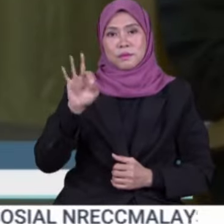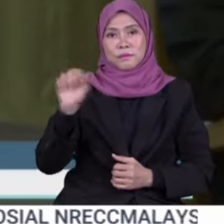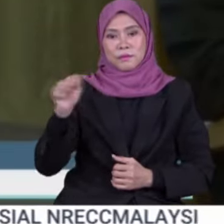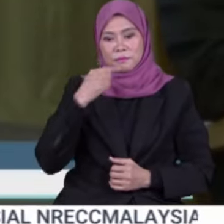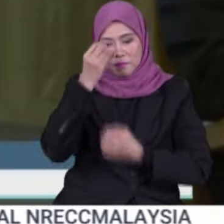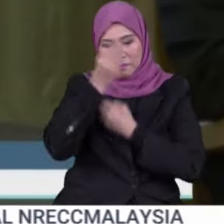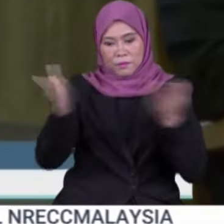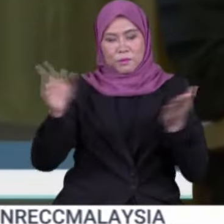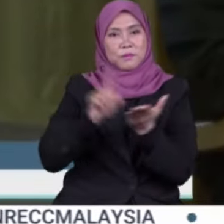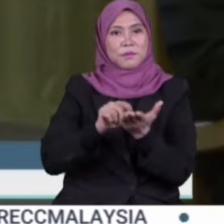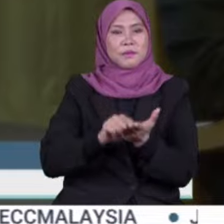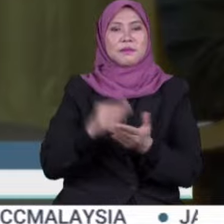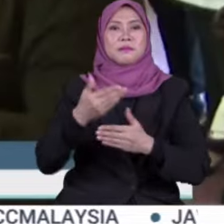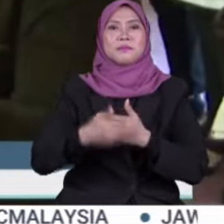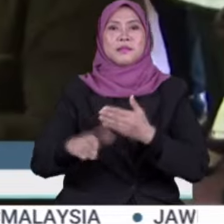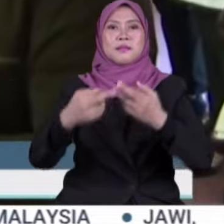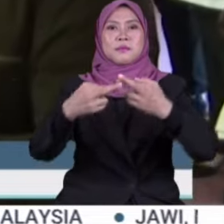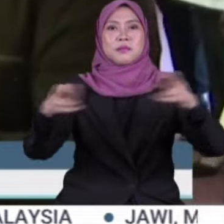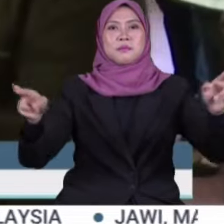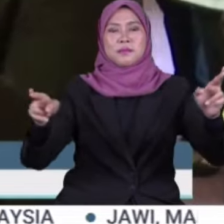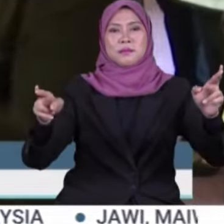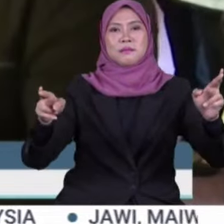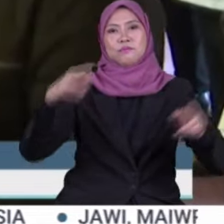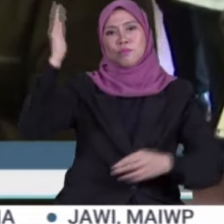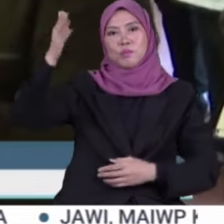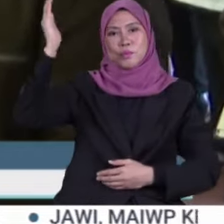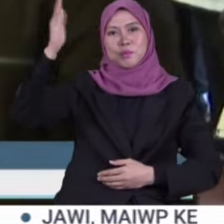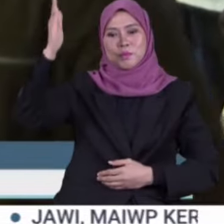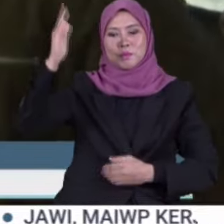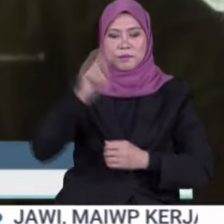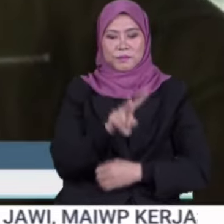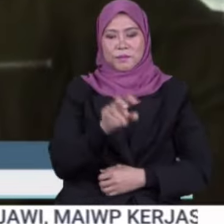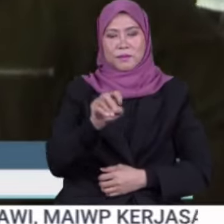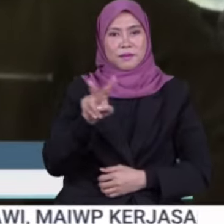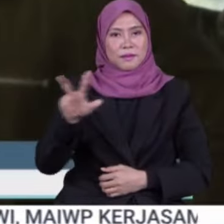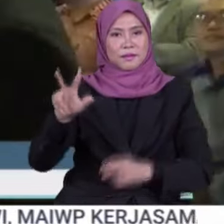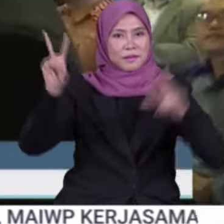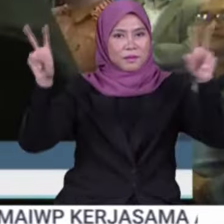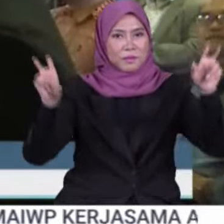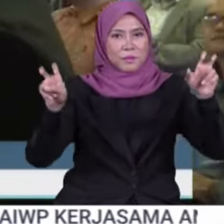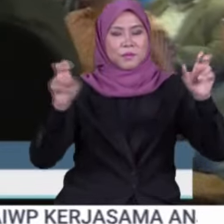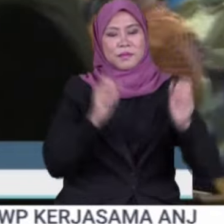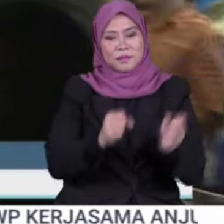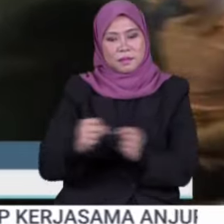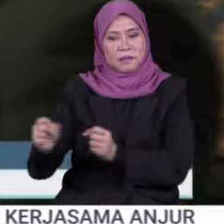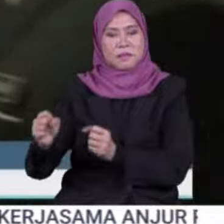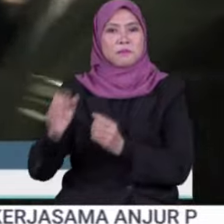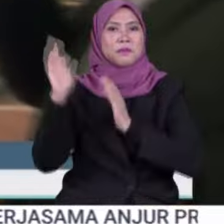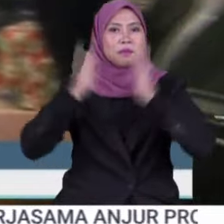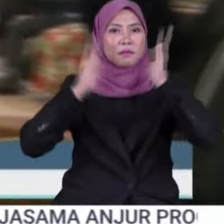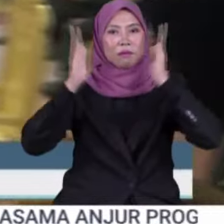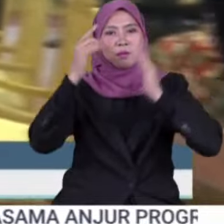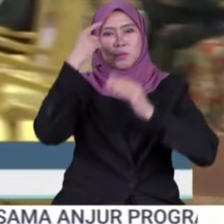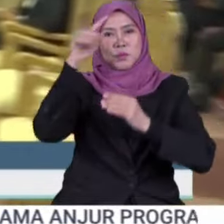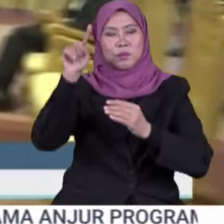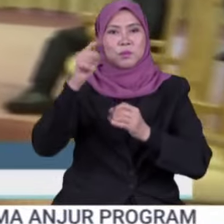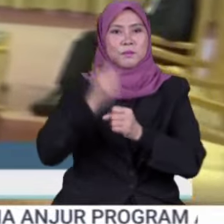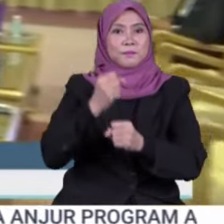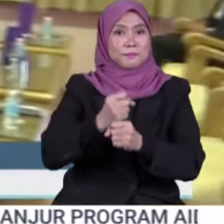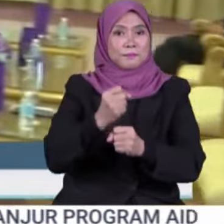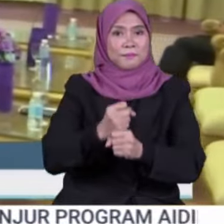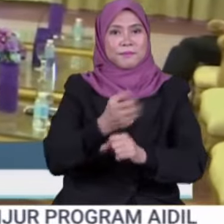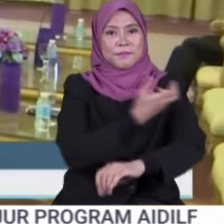kepada pemberita selepas menyempurnakan Public Talk Series 2023 bertemakan Strategi Malaysia dalam Perkembangan